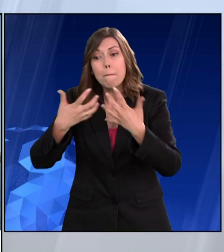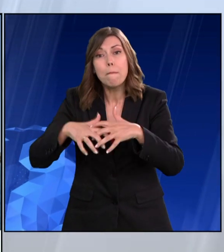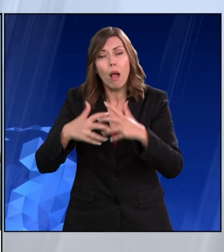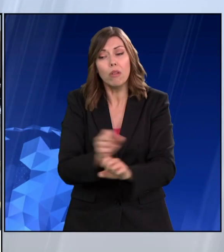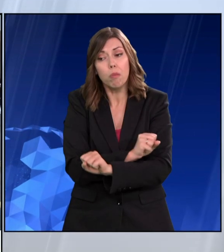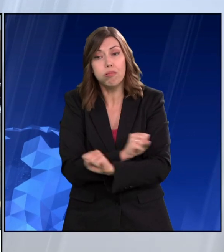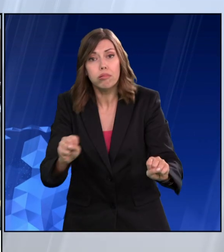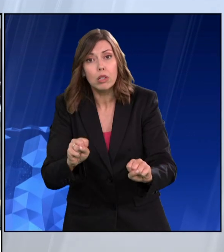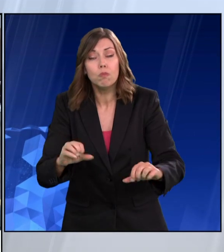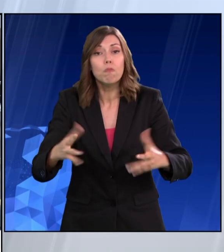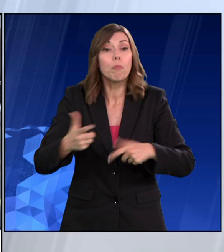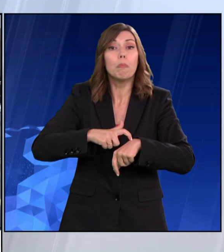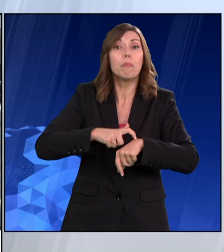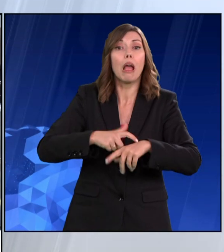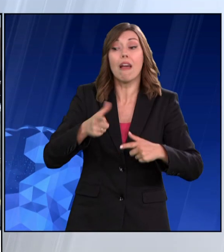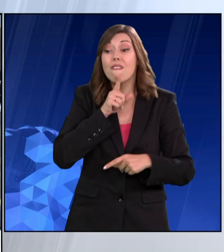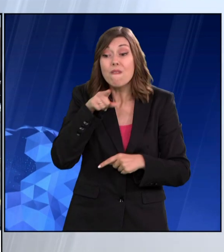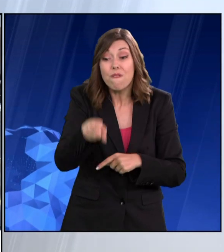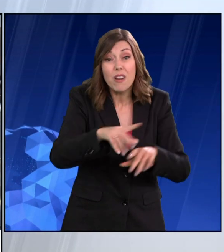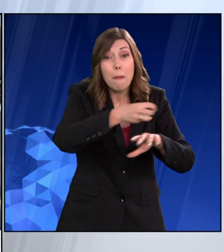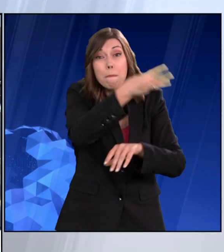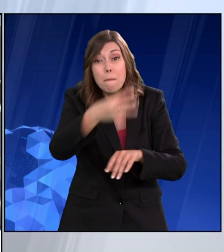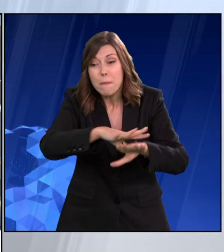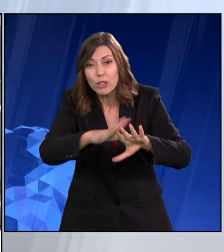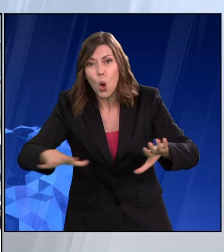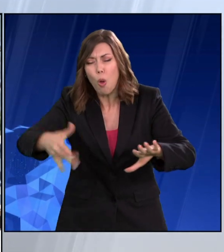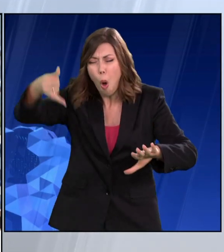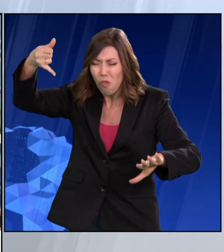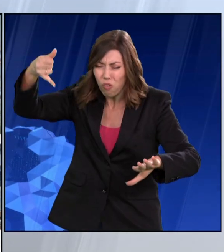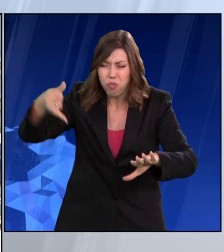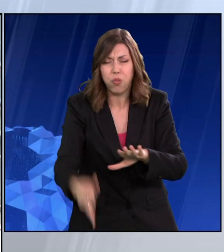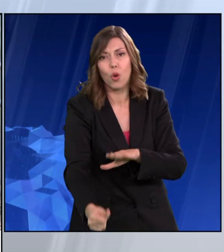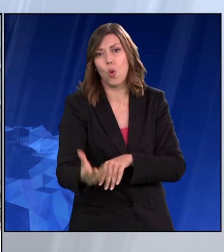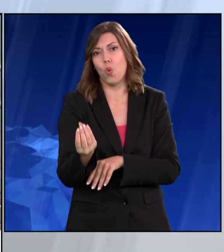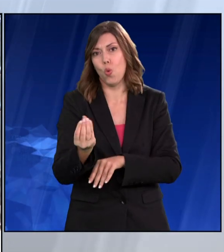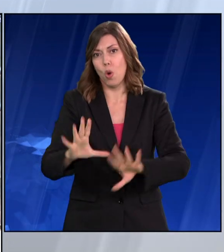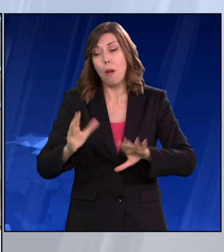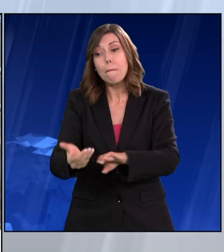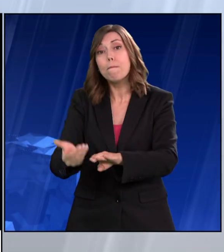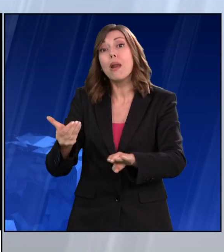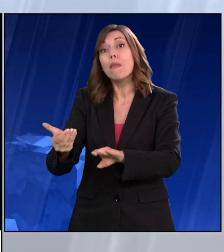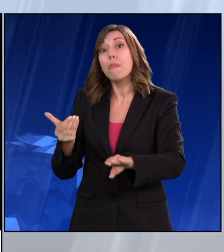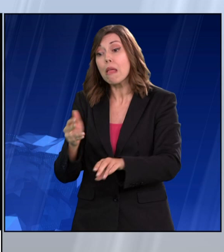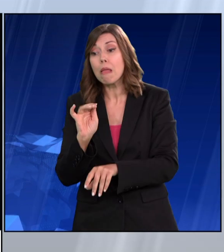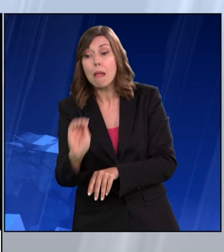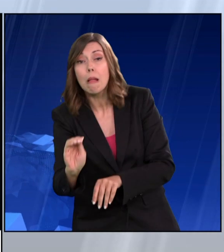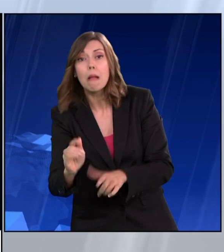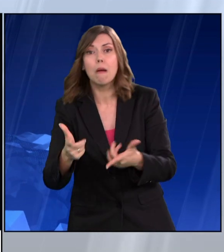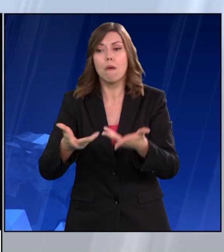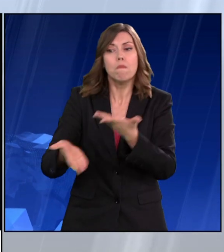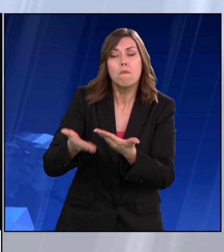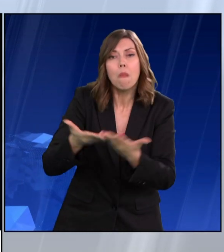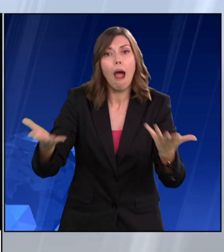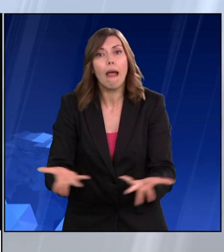από το βαθύτερο σημείο της Μεσογείου? Ποιες προσπάθειες έγιναν λίγο πριν από τη βύθιση και για ποιο λόγο τελικά το δουλεμπορικό βυθίστηκε?